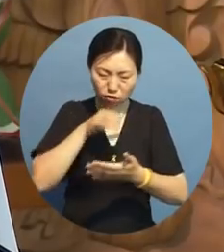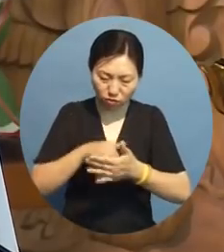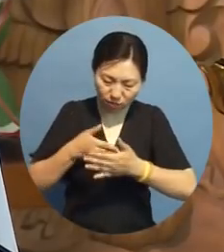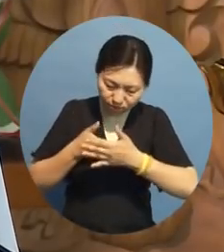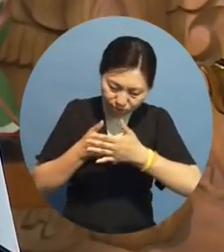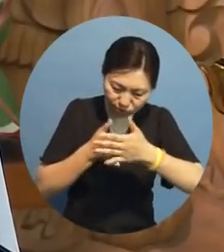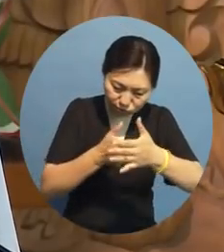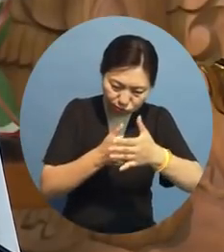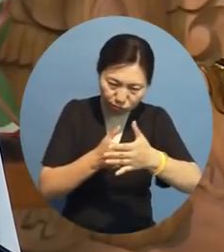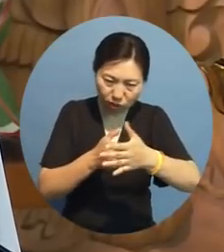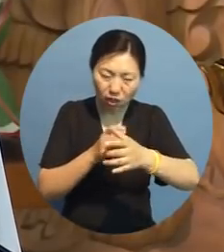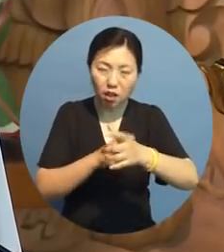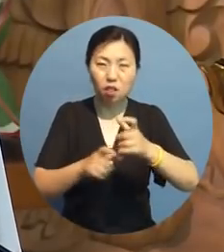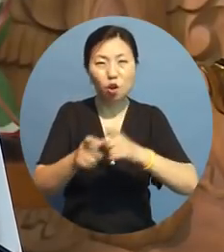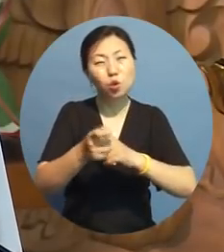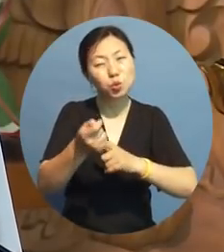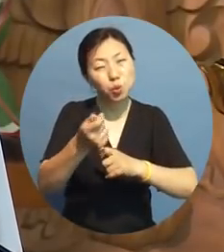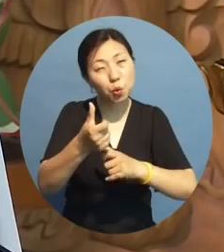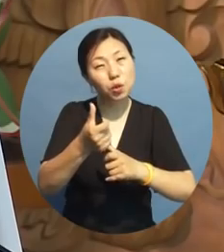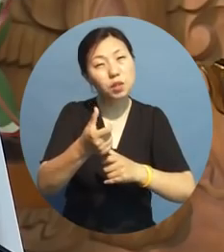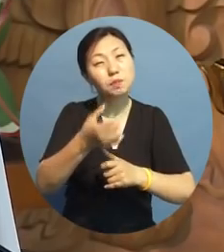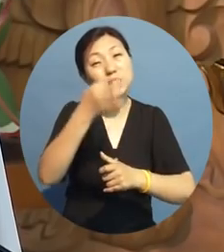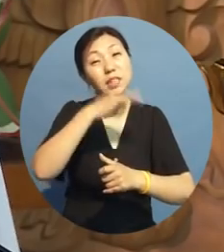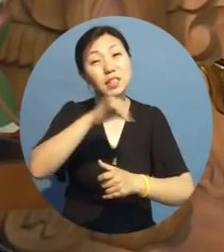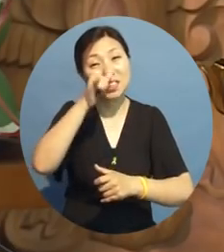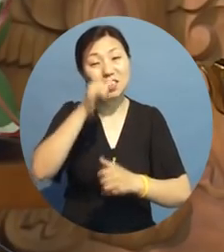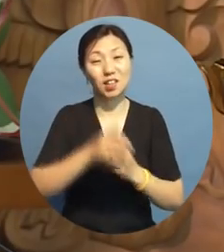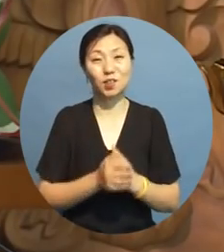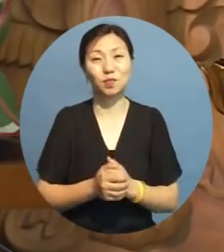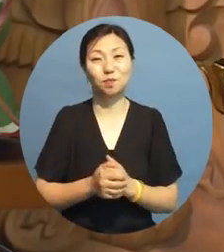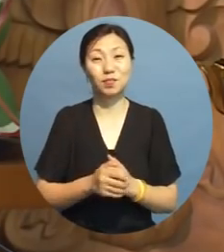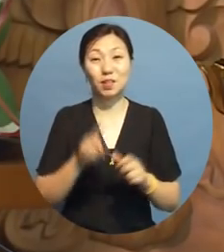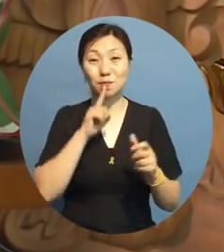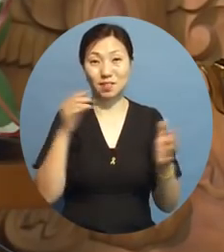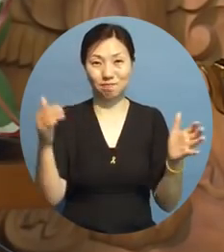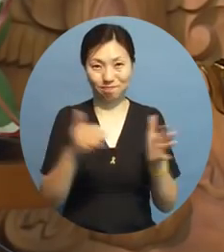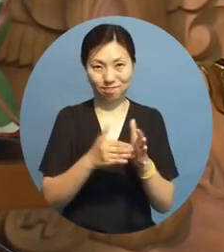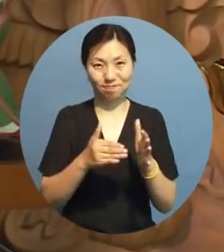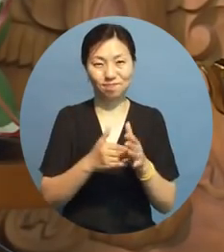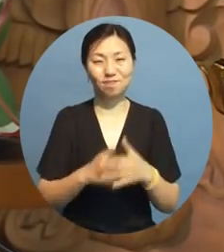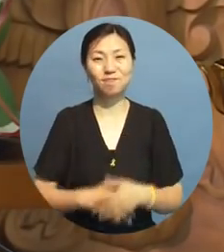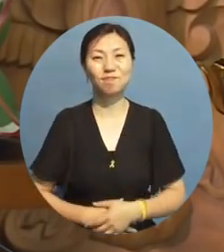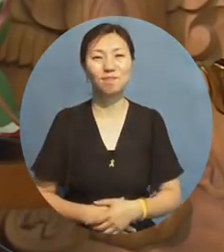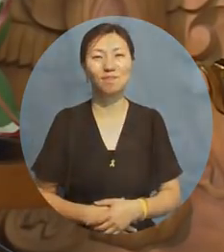조금 더 나아진다. 자 여기까지 하겠습니다.